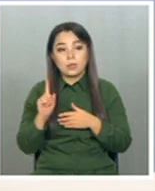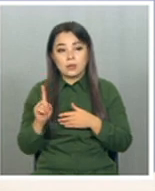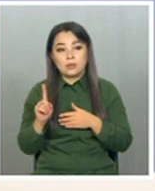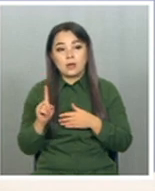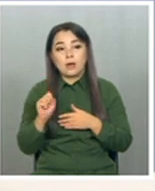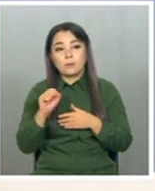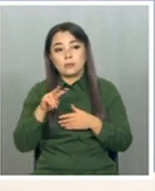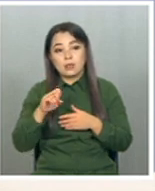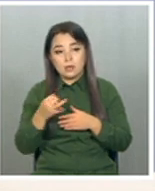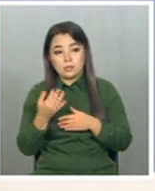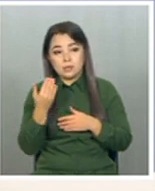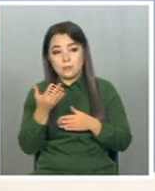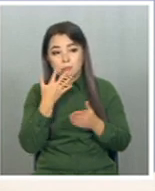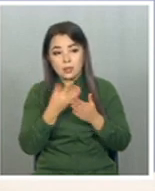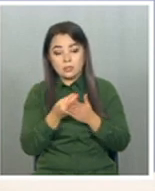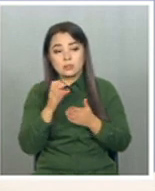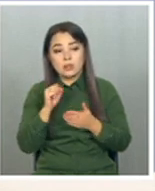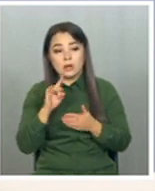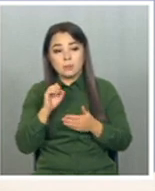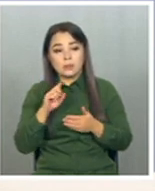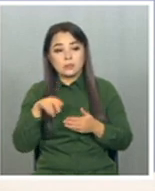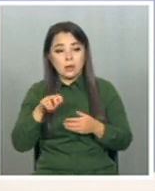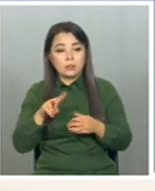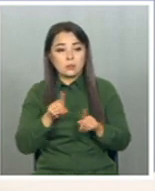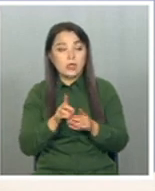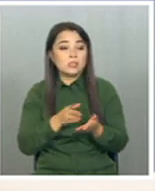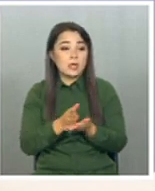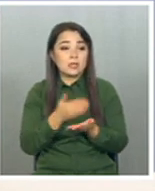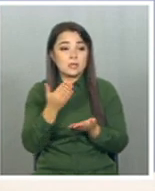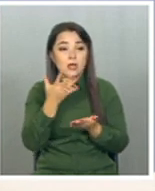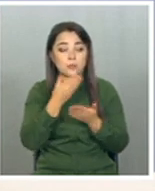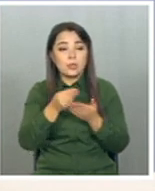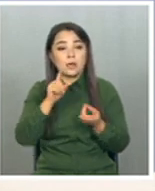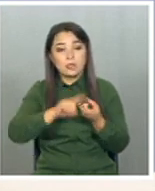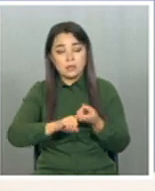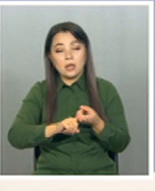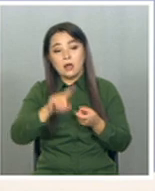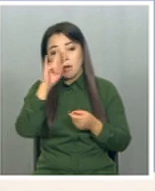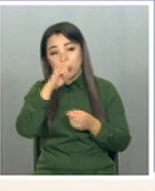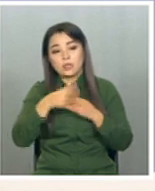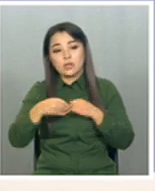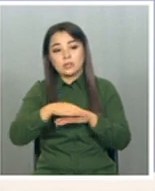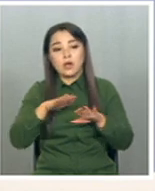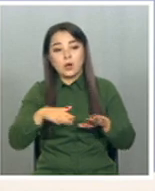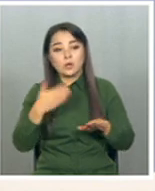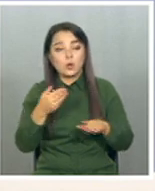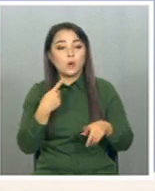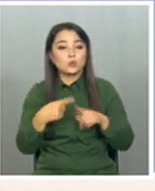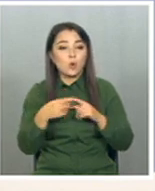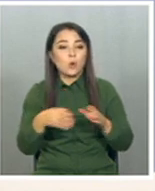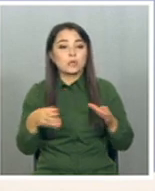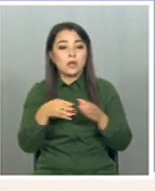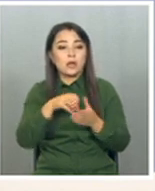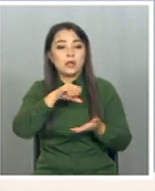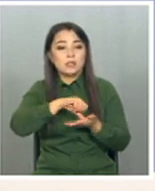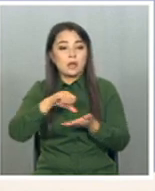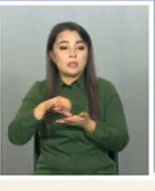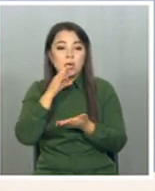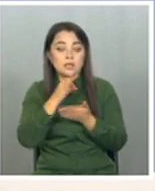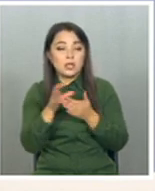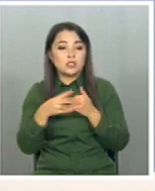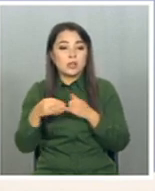Бірақ Абылайдың сарабдал саясатының арқасында қазақ жеріне жоңғарлардың кезінде алып қойған